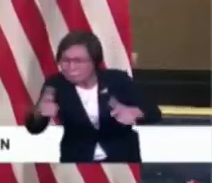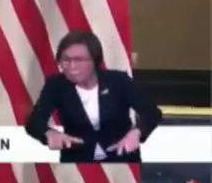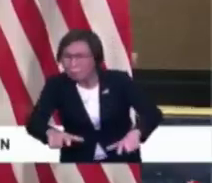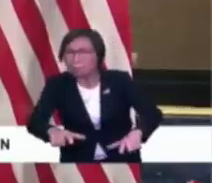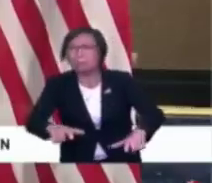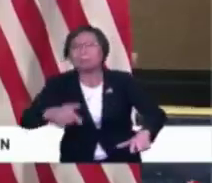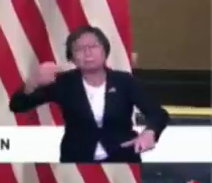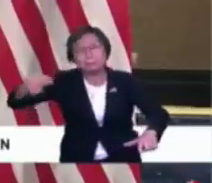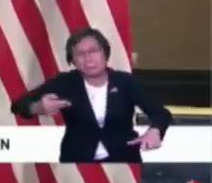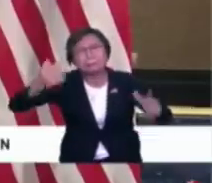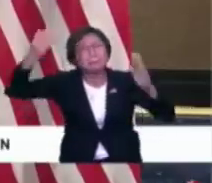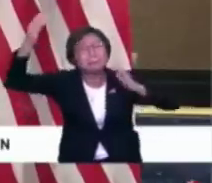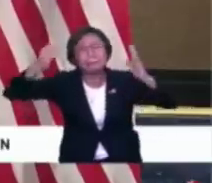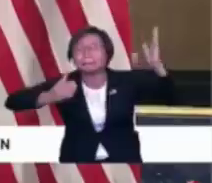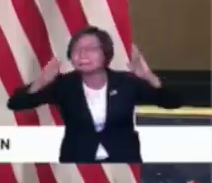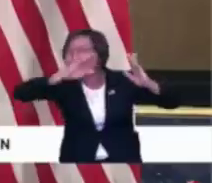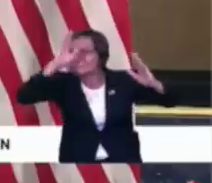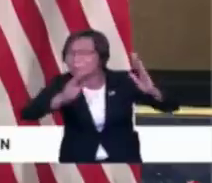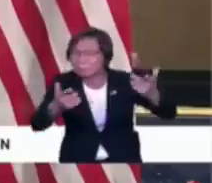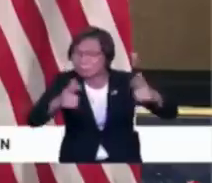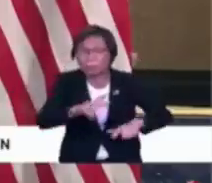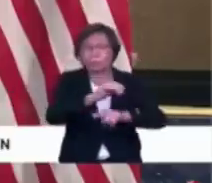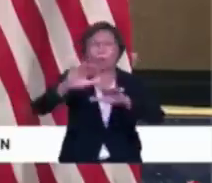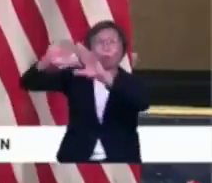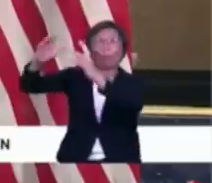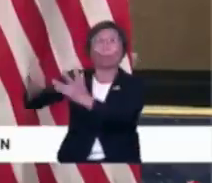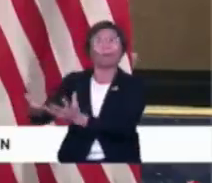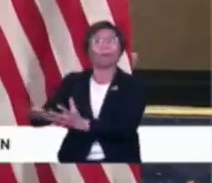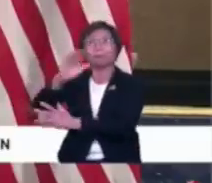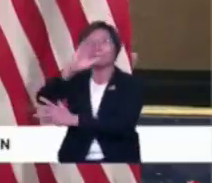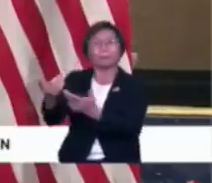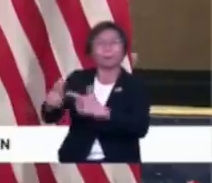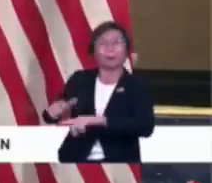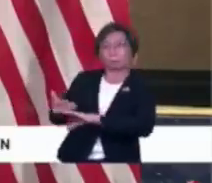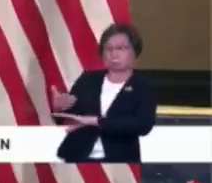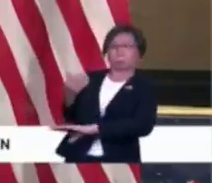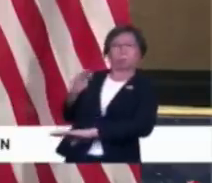dalam sejarah Negara Kita Dan Dunia sebelum ini